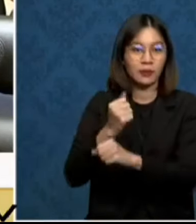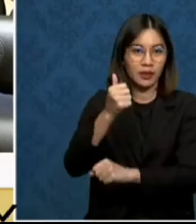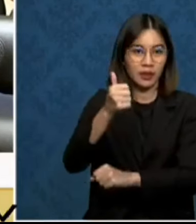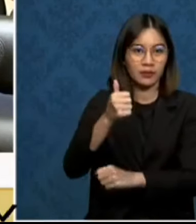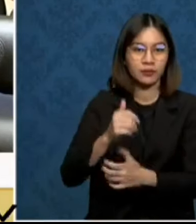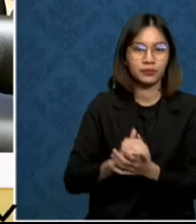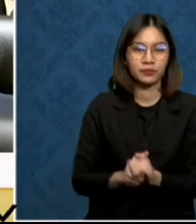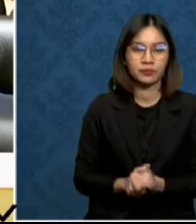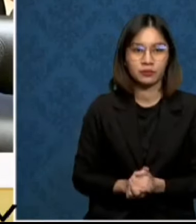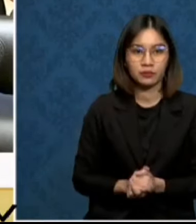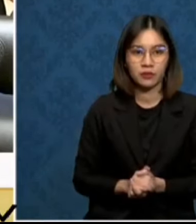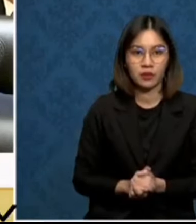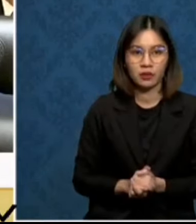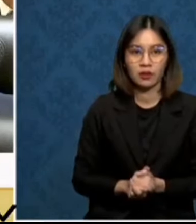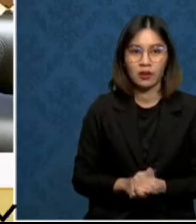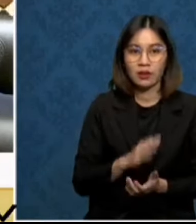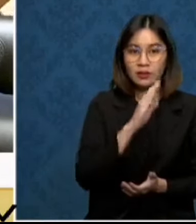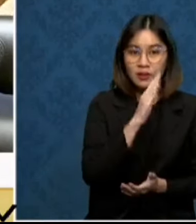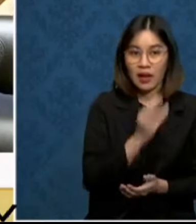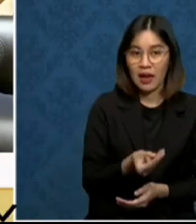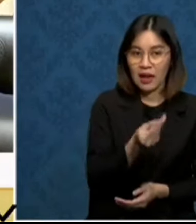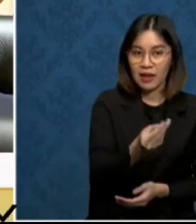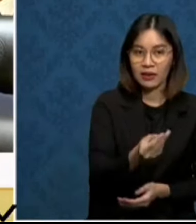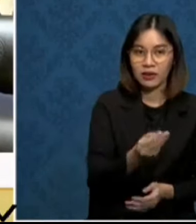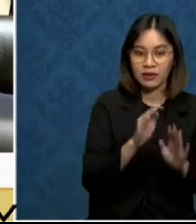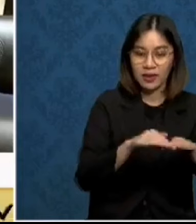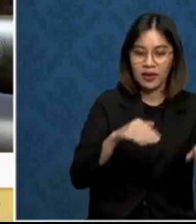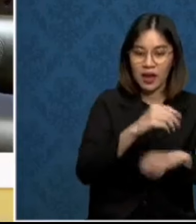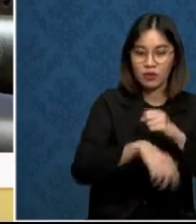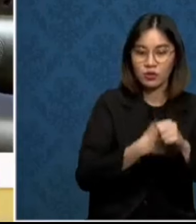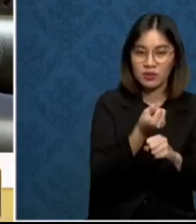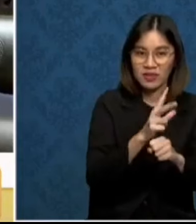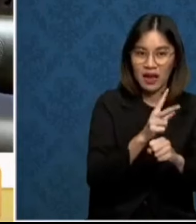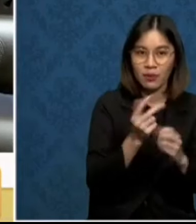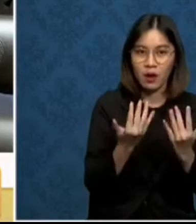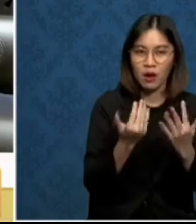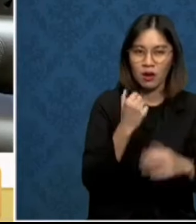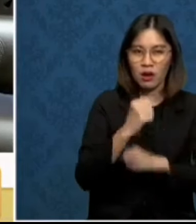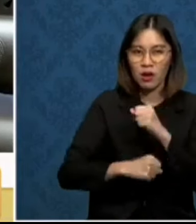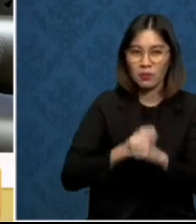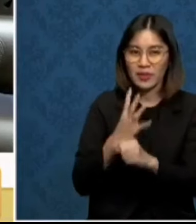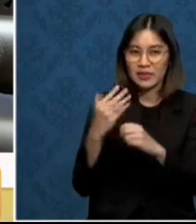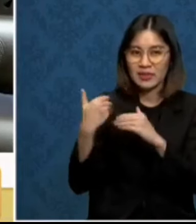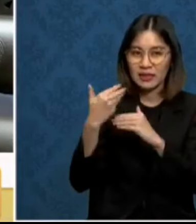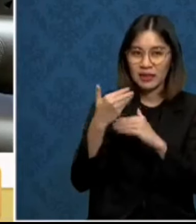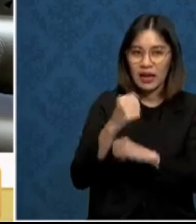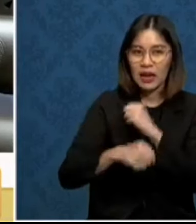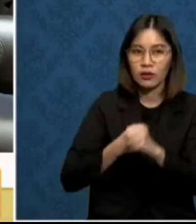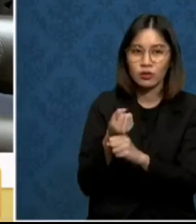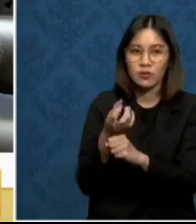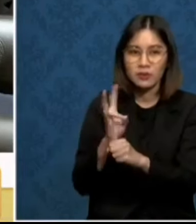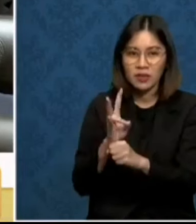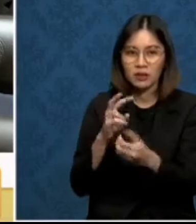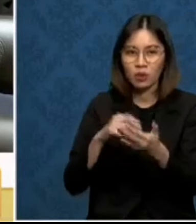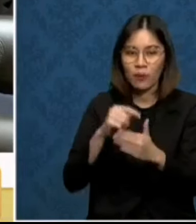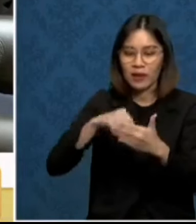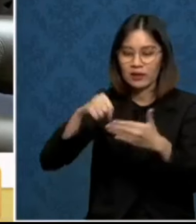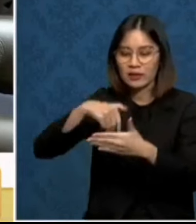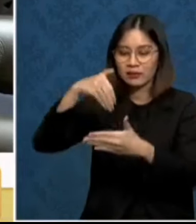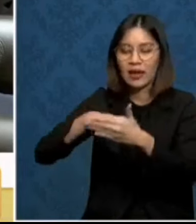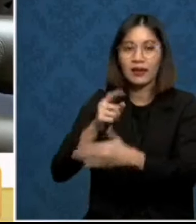ครับแต่ถ้าแจกอายุ 13อีก 4ปีเพิ่งอายุ17ยังลงคะแนนไม่